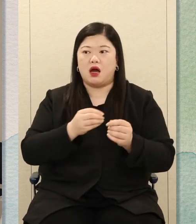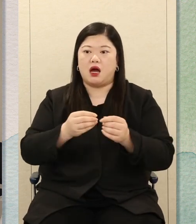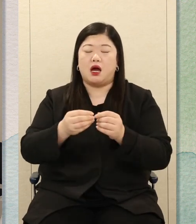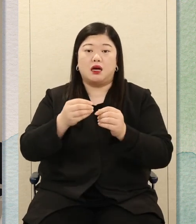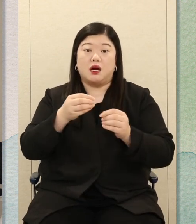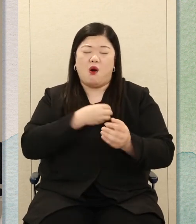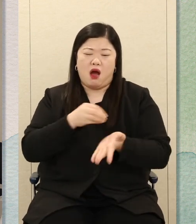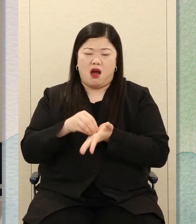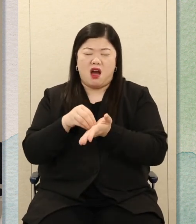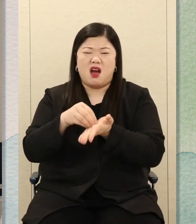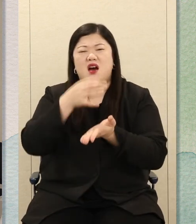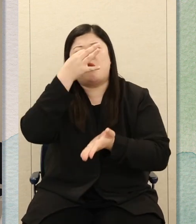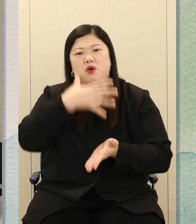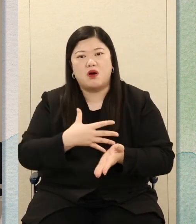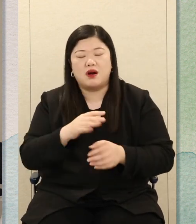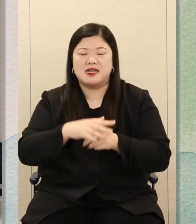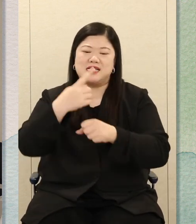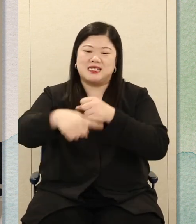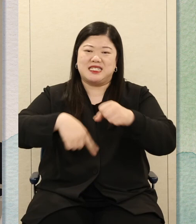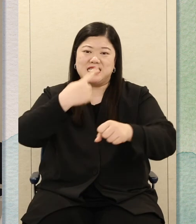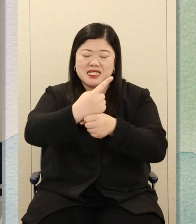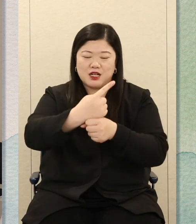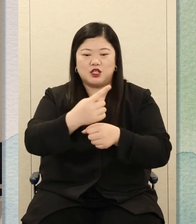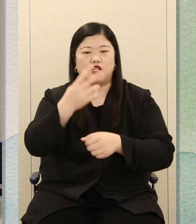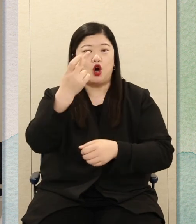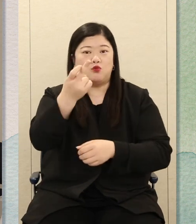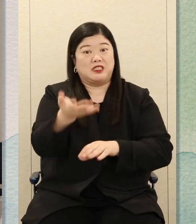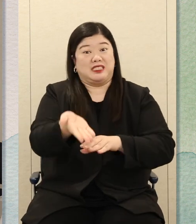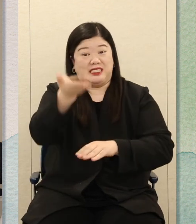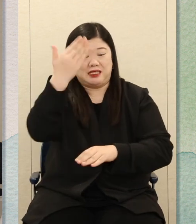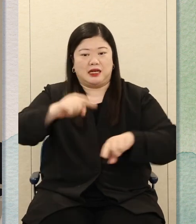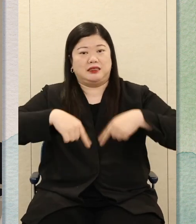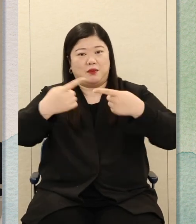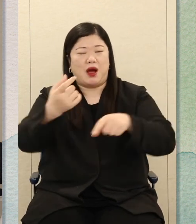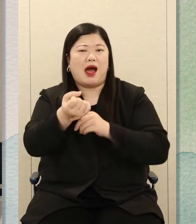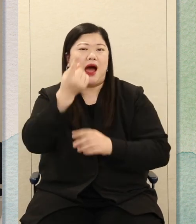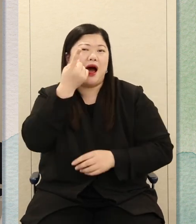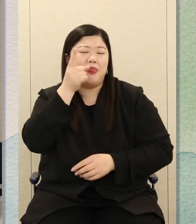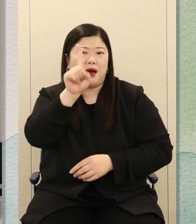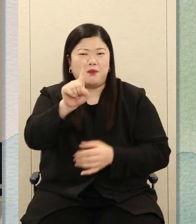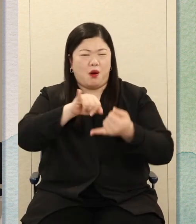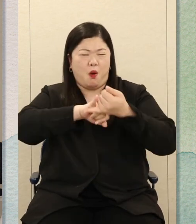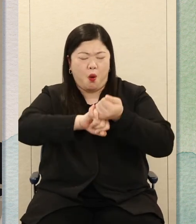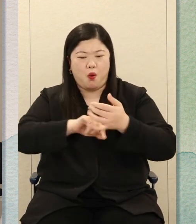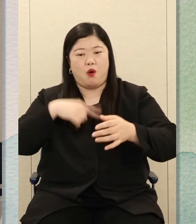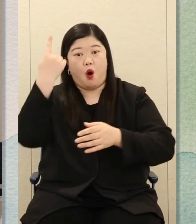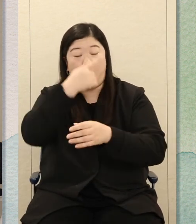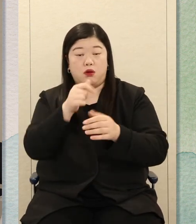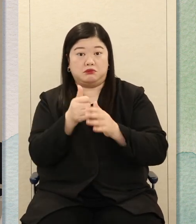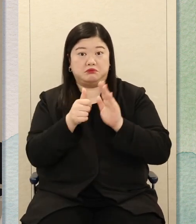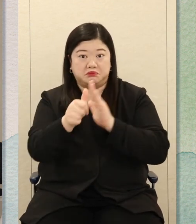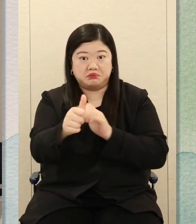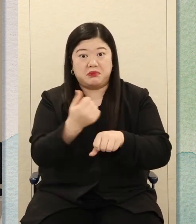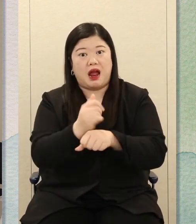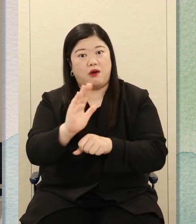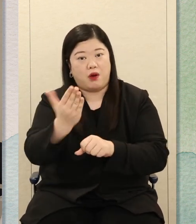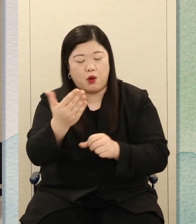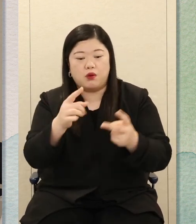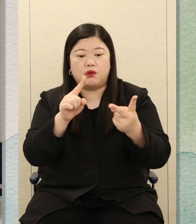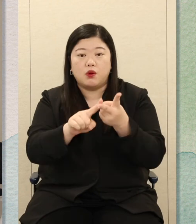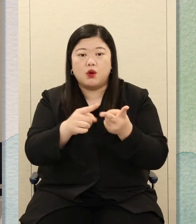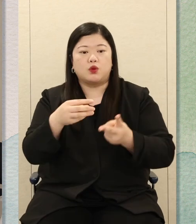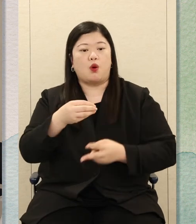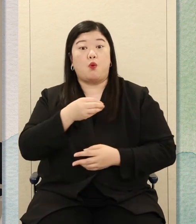회원이 되는데 적어도 뭐 12번 이상 모임에 참석해야 되고 그런 복잡한 조건이 됐습니다. 근데 회원이 되면 어떤 걸 할 수